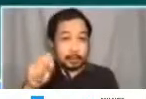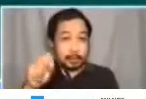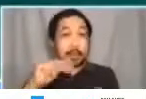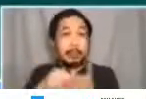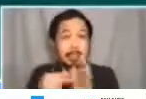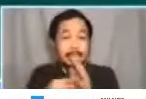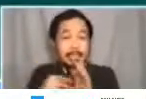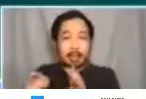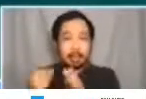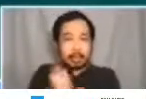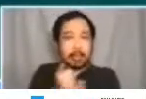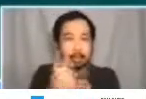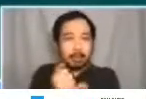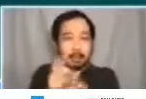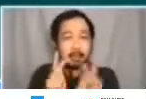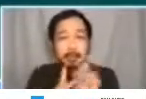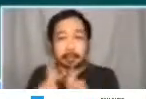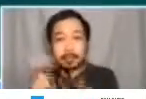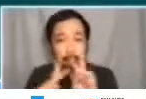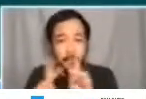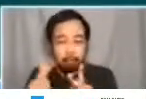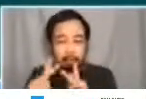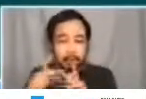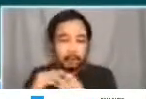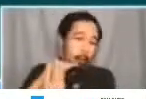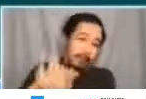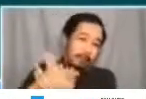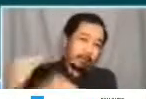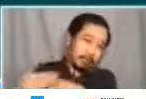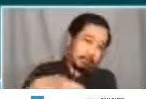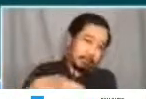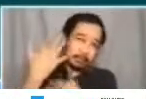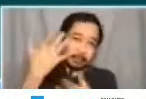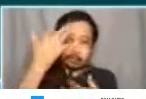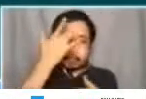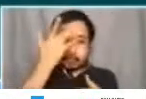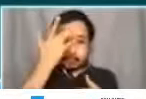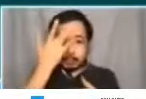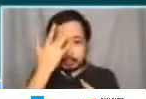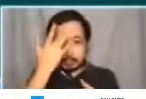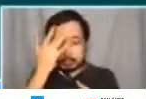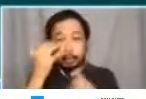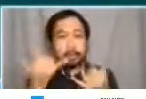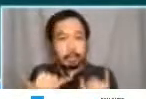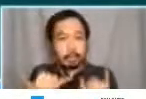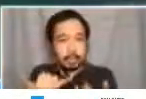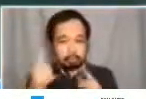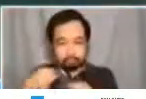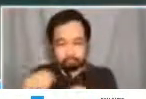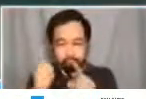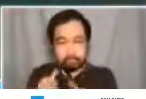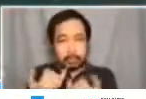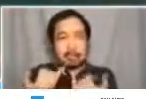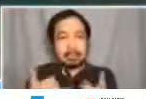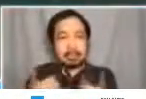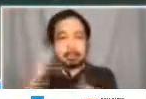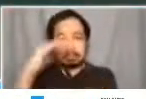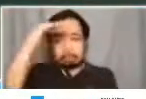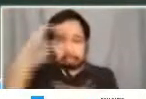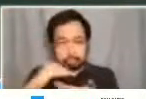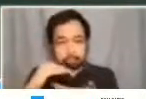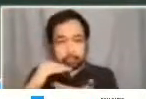we communicate with them through Viber or WhatsApp. And then we also send them yung